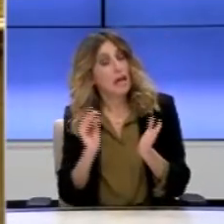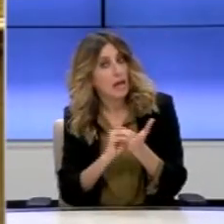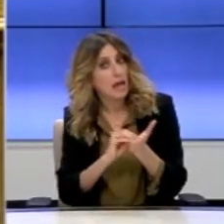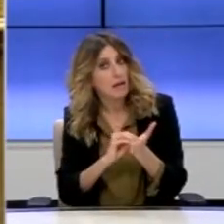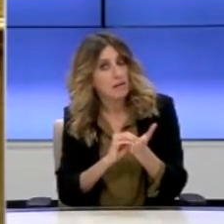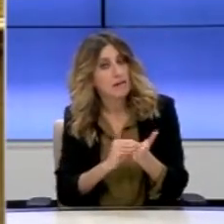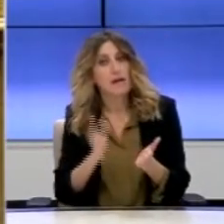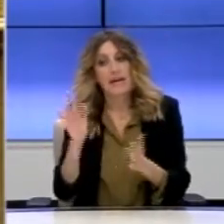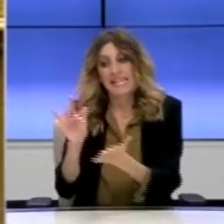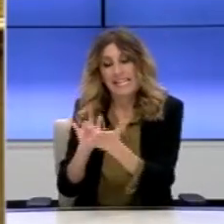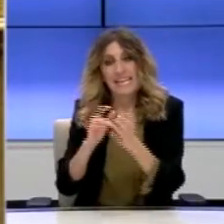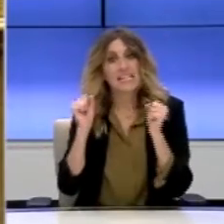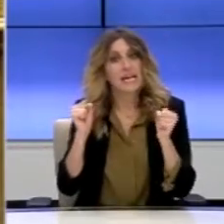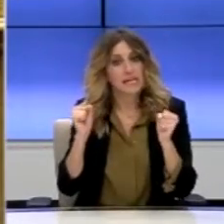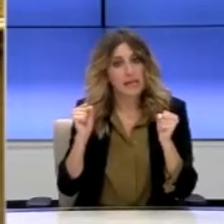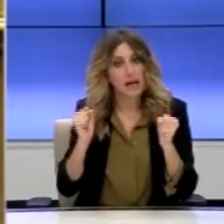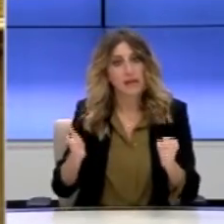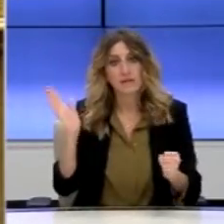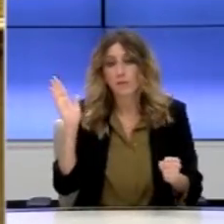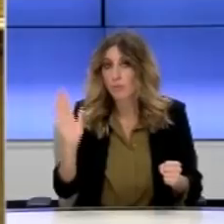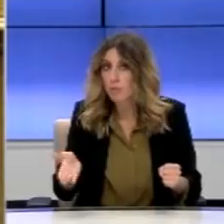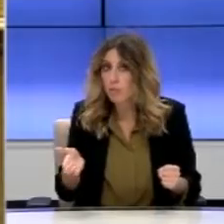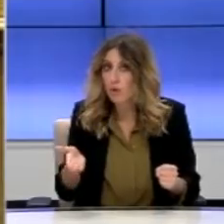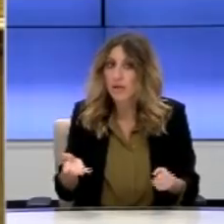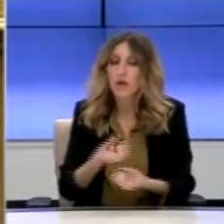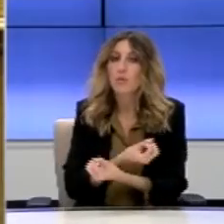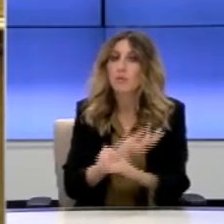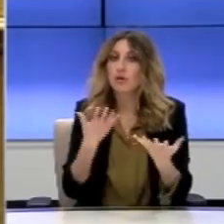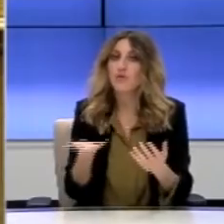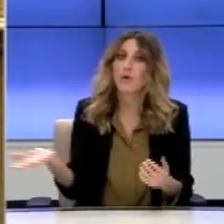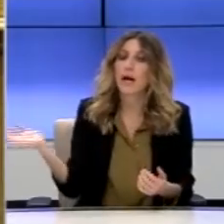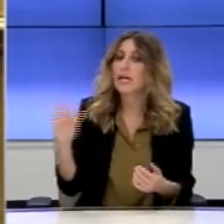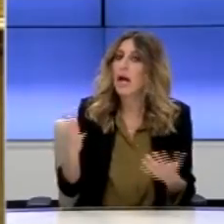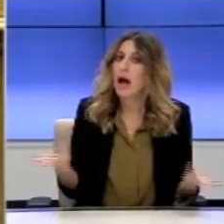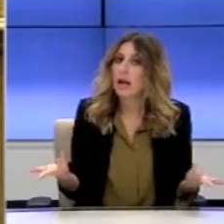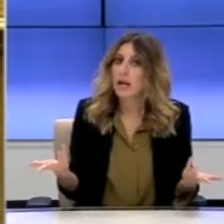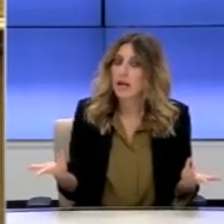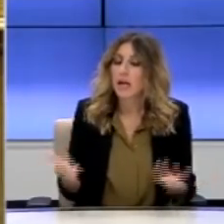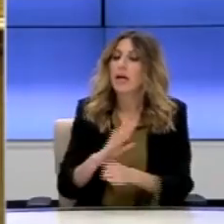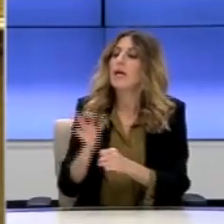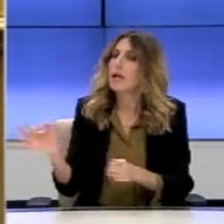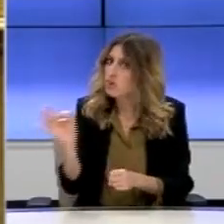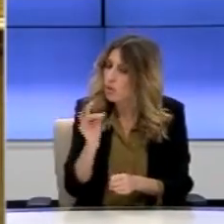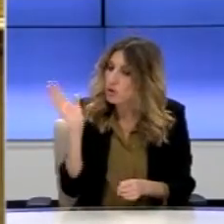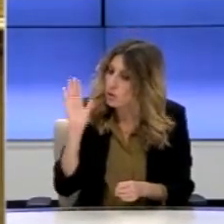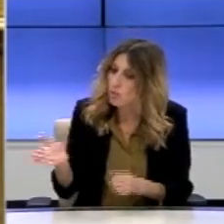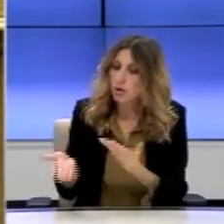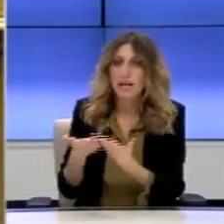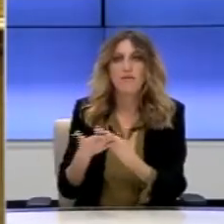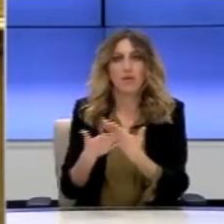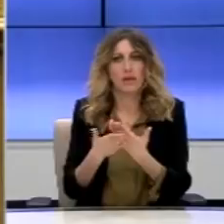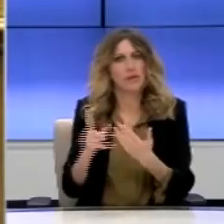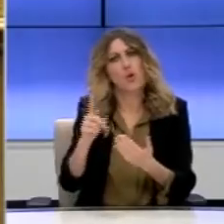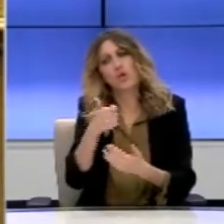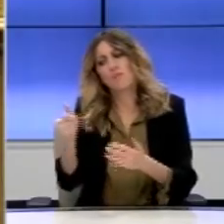σύστημα πρωτοβάθμιας φροντίδας υγείας στην ίδια την αντιμετώπιση της πανδημίας, ώστε να μην